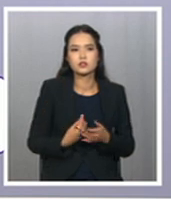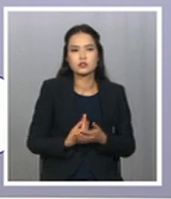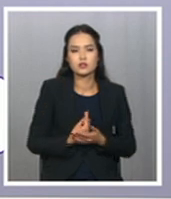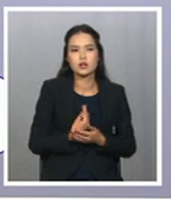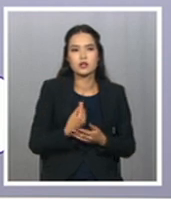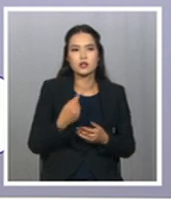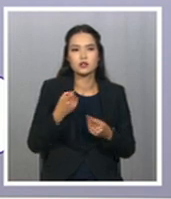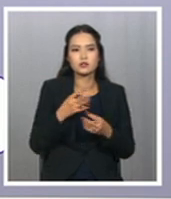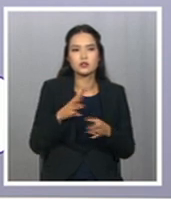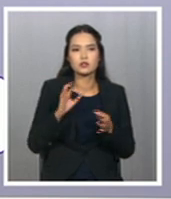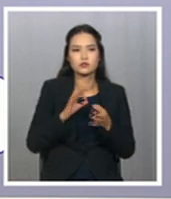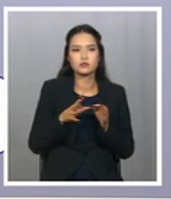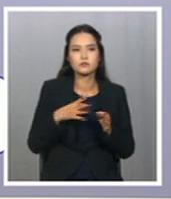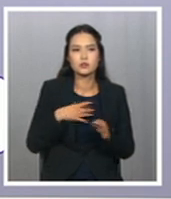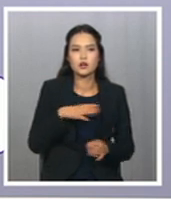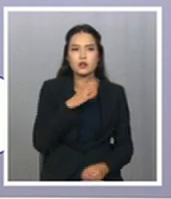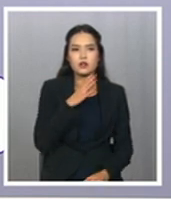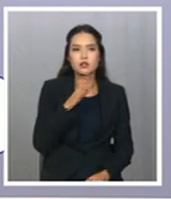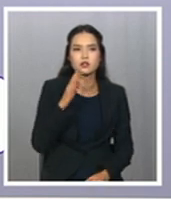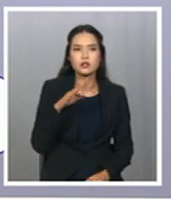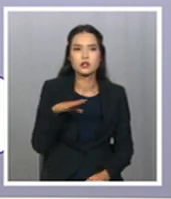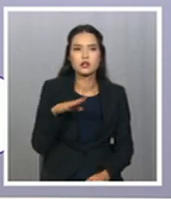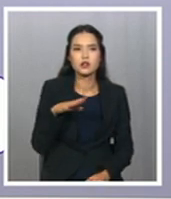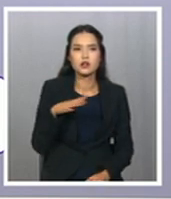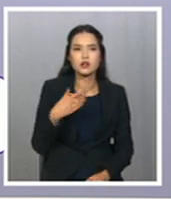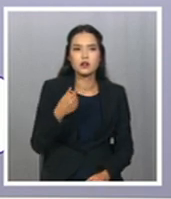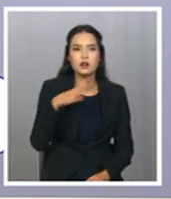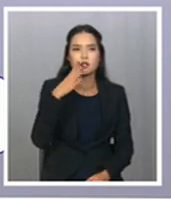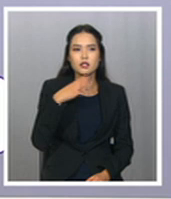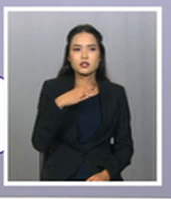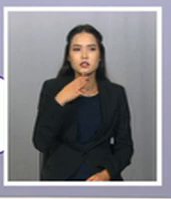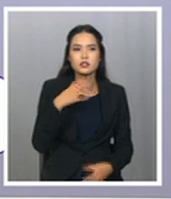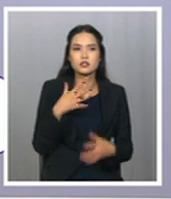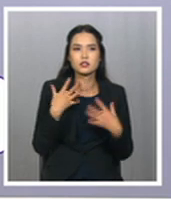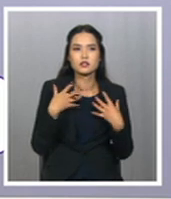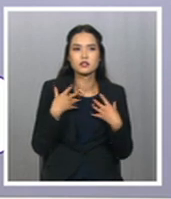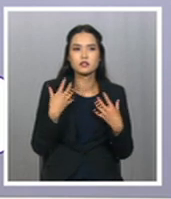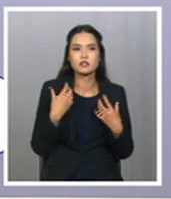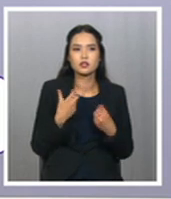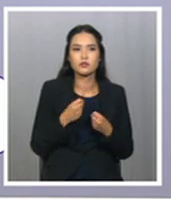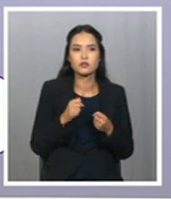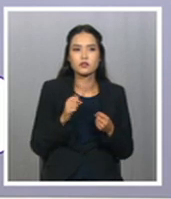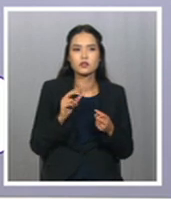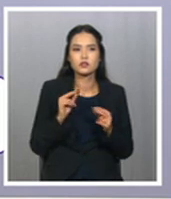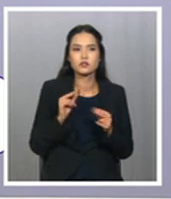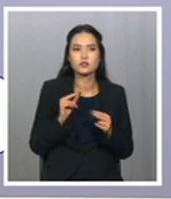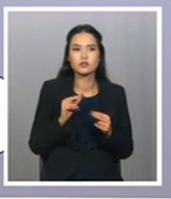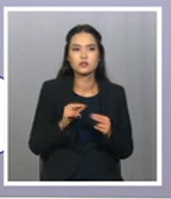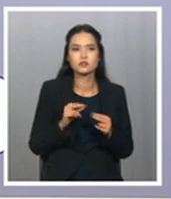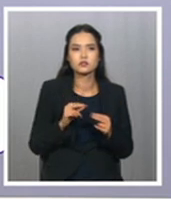ізденісте жүргізді. Ал оның әкесі болса, оның денесінің мығым болуына, әр түрлі